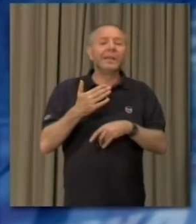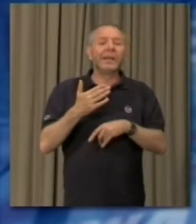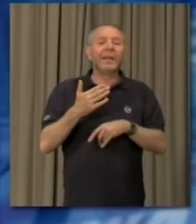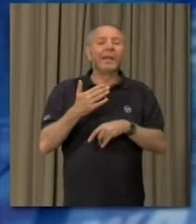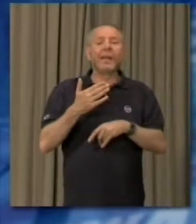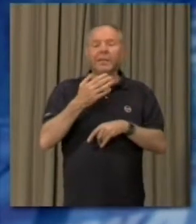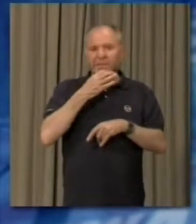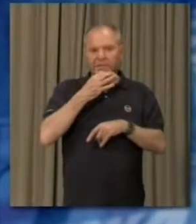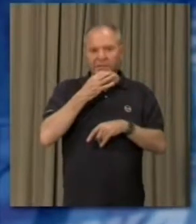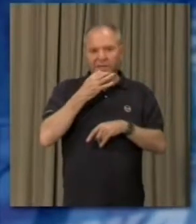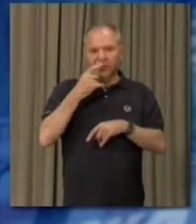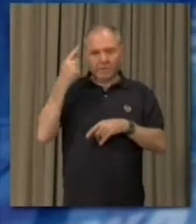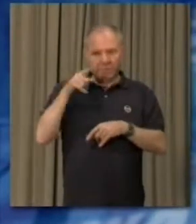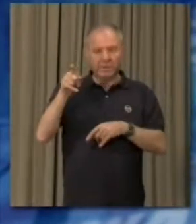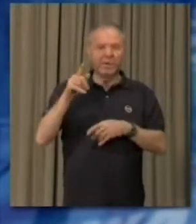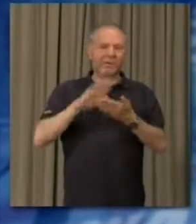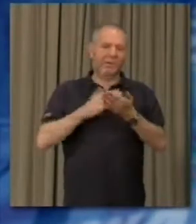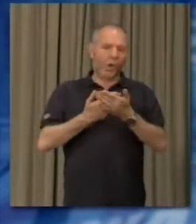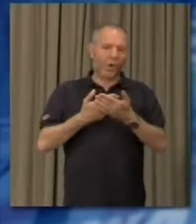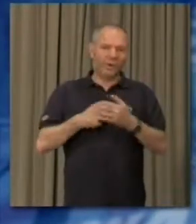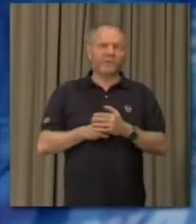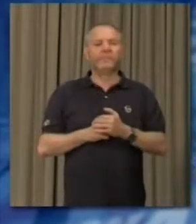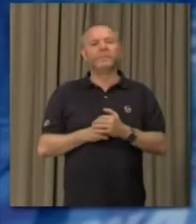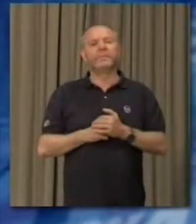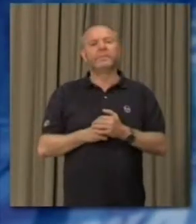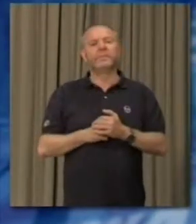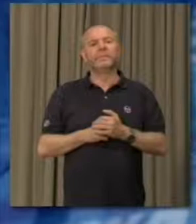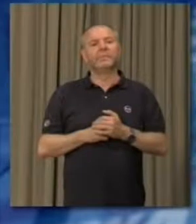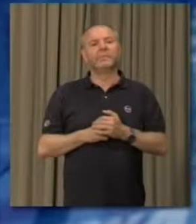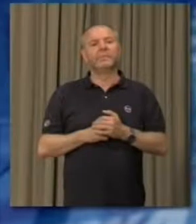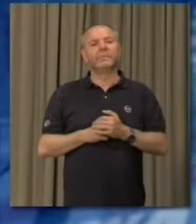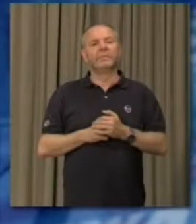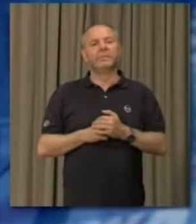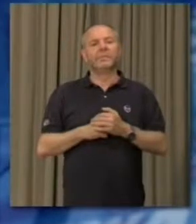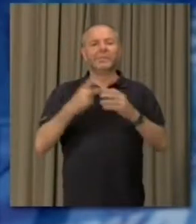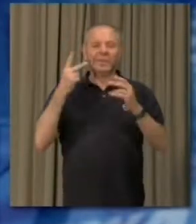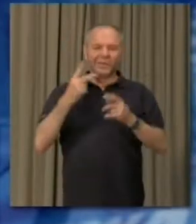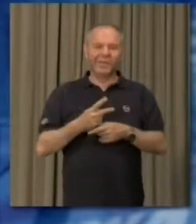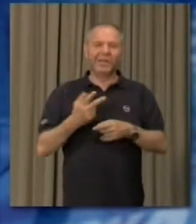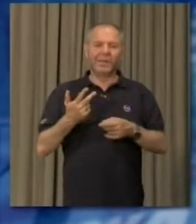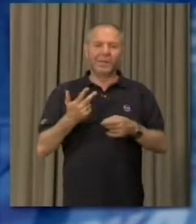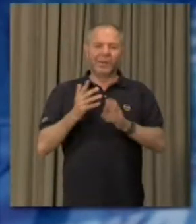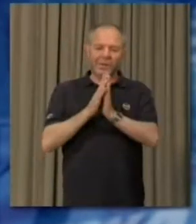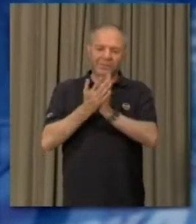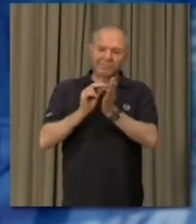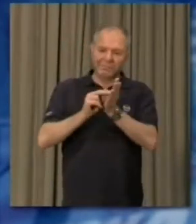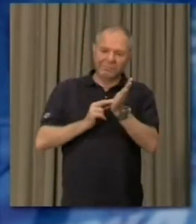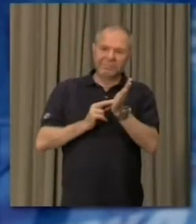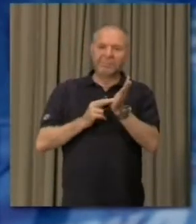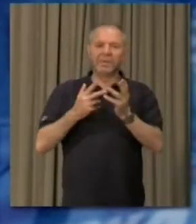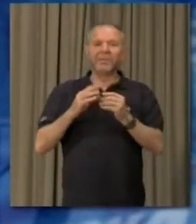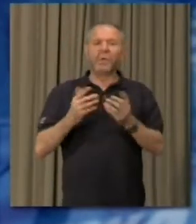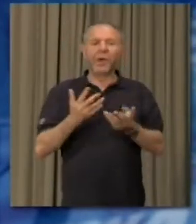solo esclusivamente perché quello è il nostro valore. Un'ultima cosa, Don Angelo ti ha dato un'agenda, una bella iniziativa, la farete, sì, qualcosa carina,